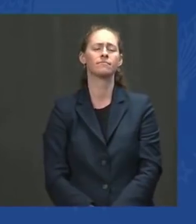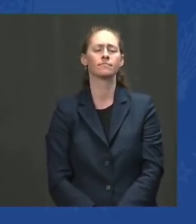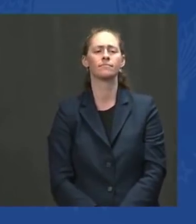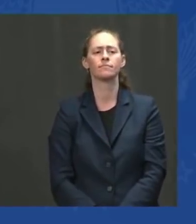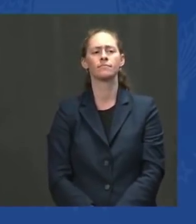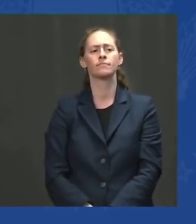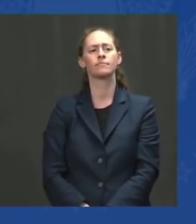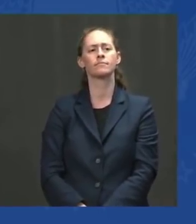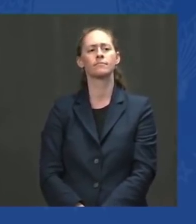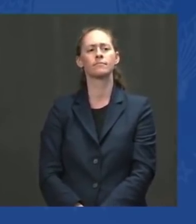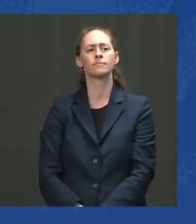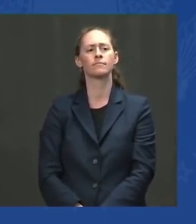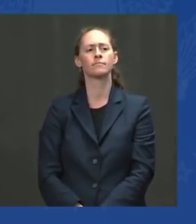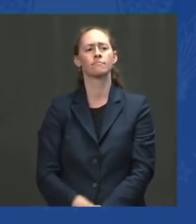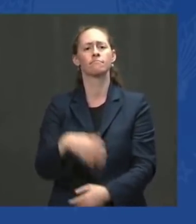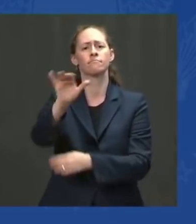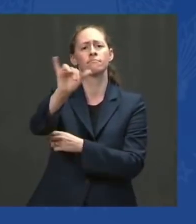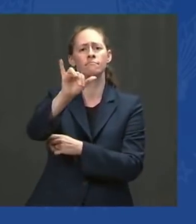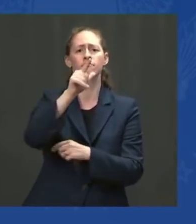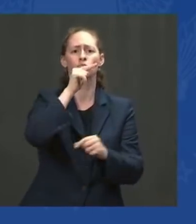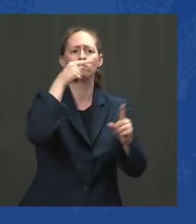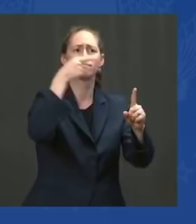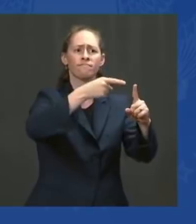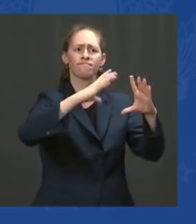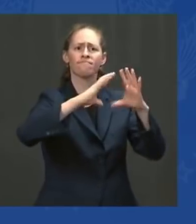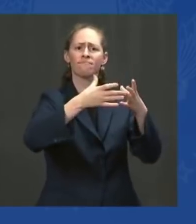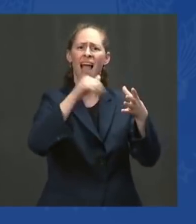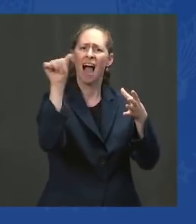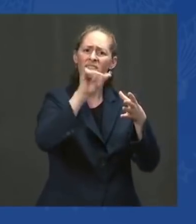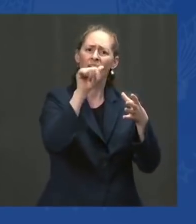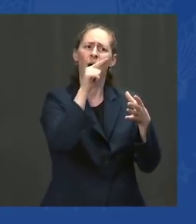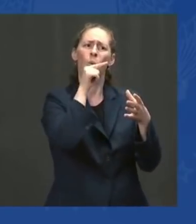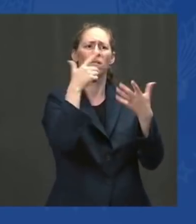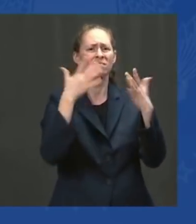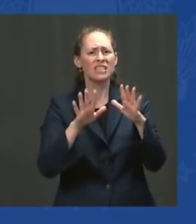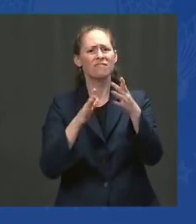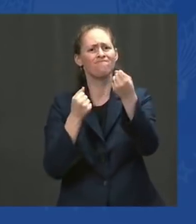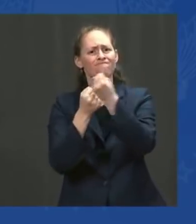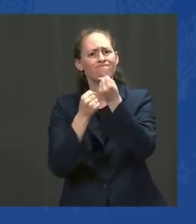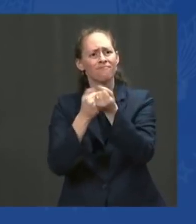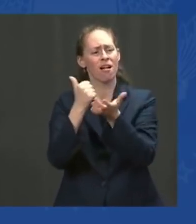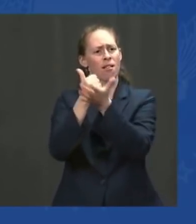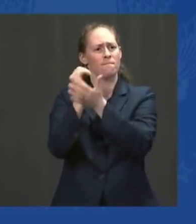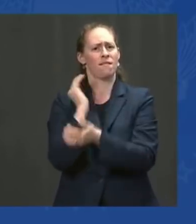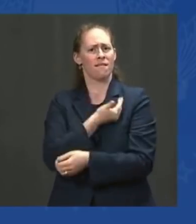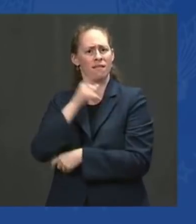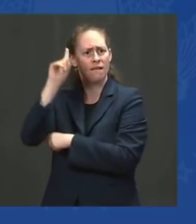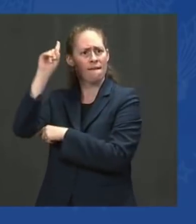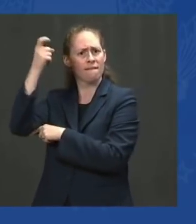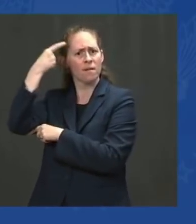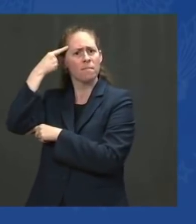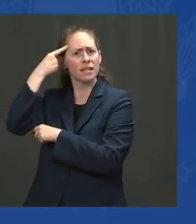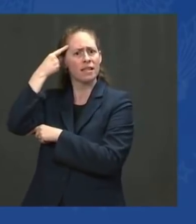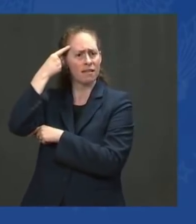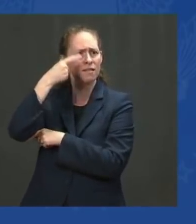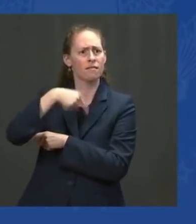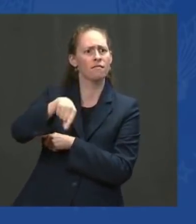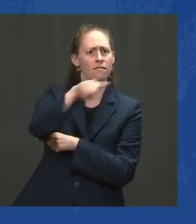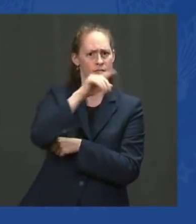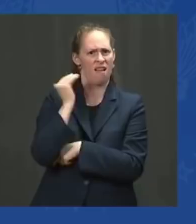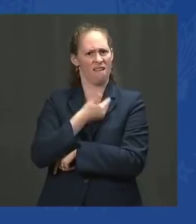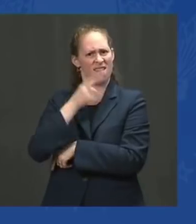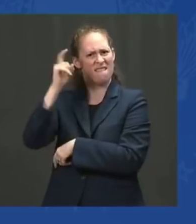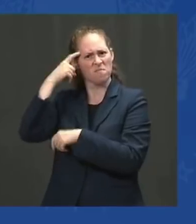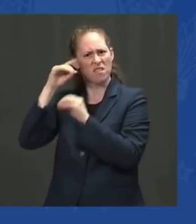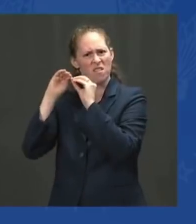拉伯也好，在也门也好，在苏丹也好，在世界很多其他地方他主要是靠一种区域内的协